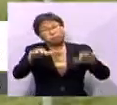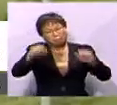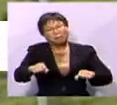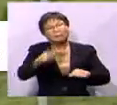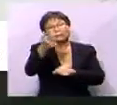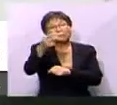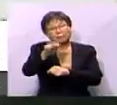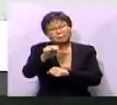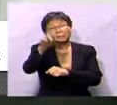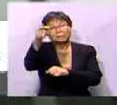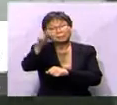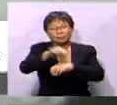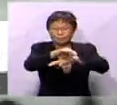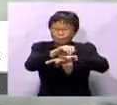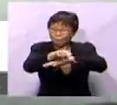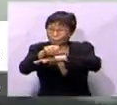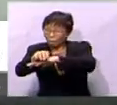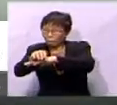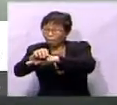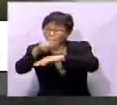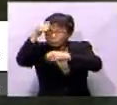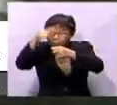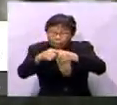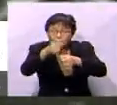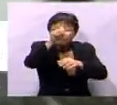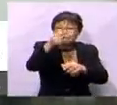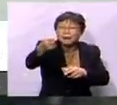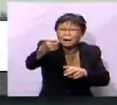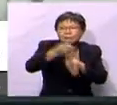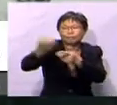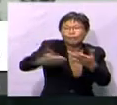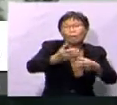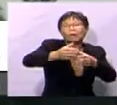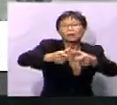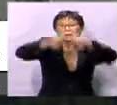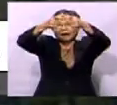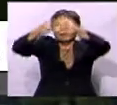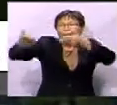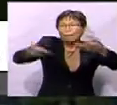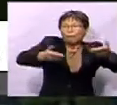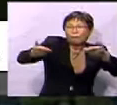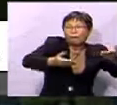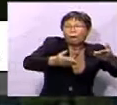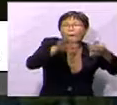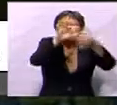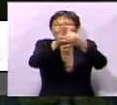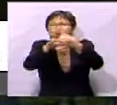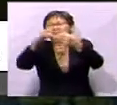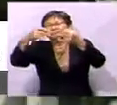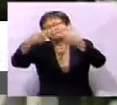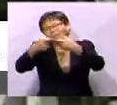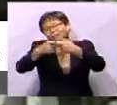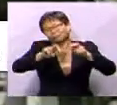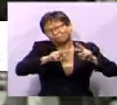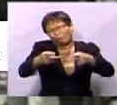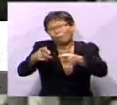juga mengingatkan orang awam akan bahaya memegang atau membawa tiang bendera di bawah mana-mana perpasangan elektrik kerana